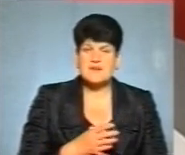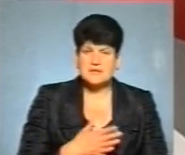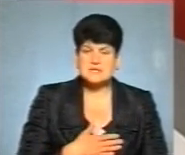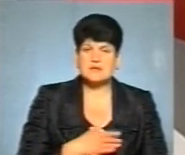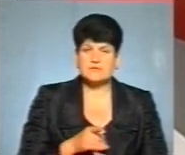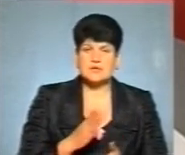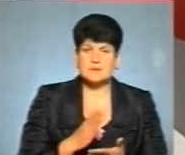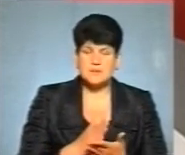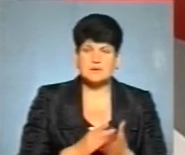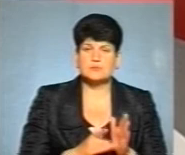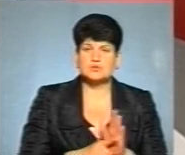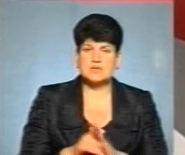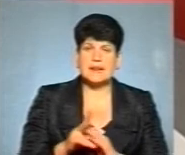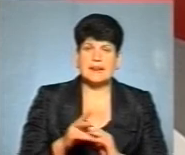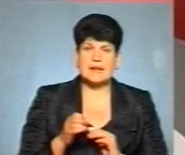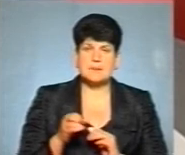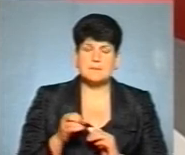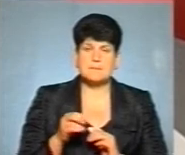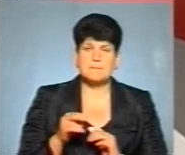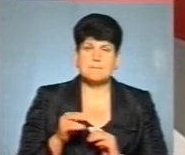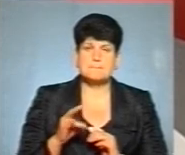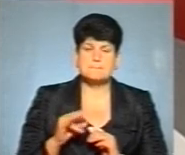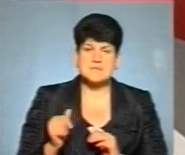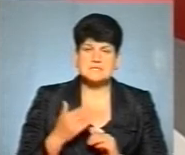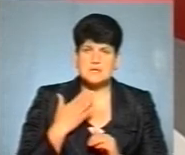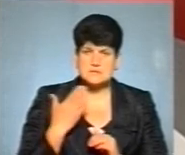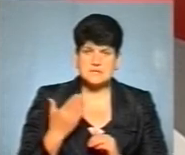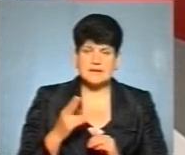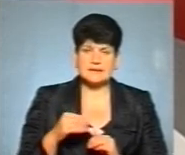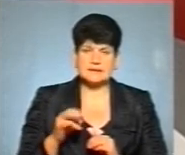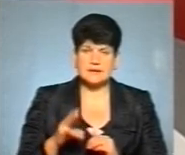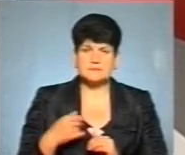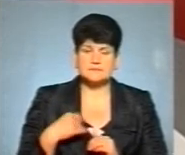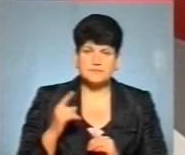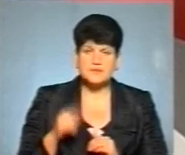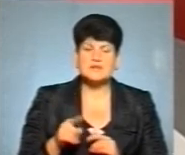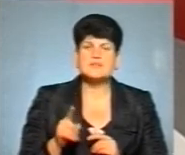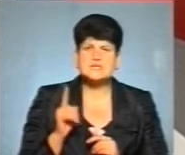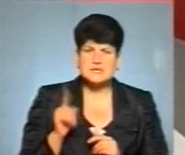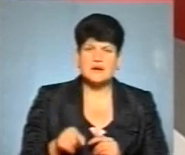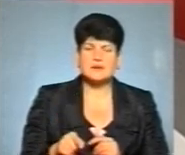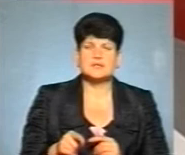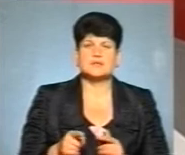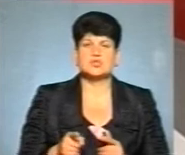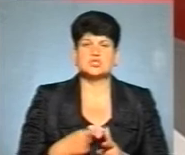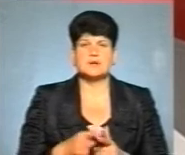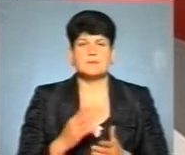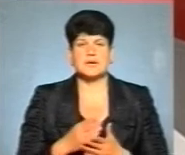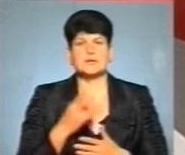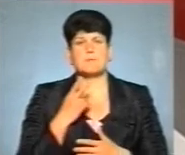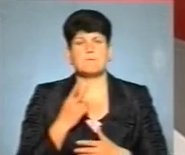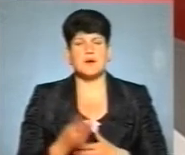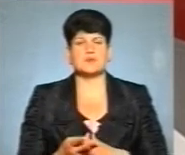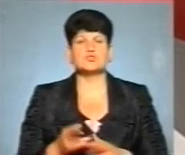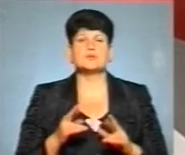мала б, в принципі, стартувати з липня, наскільки за останніми даними мені відомо. Чи ви знаєте, чи ви маєте бачення,